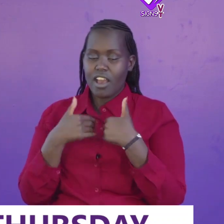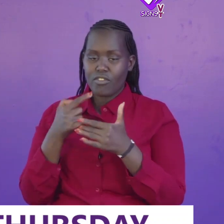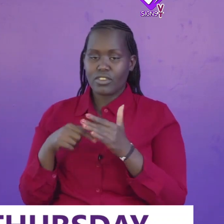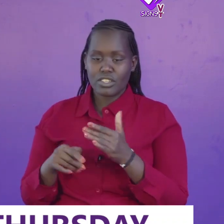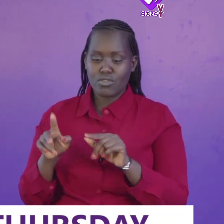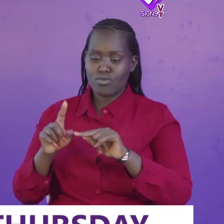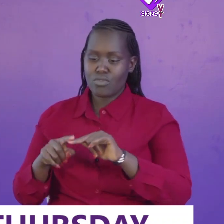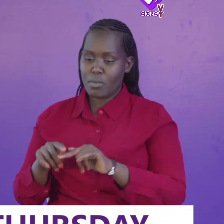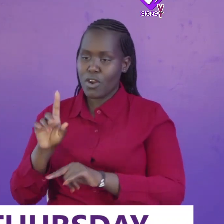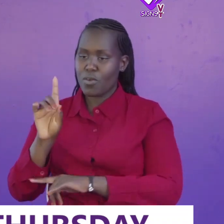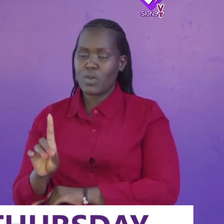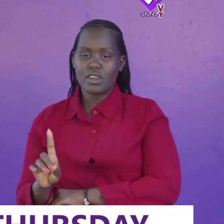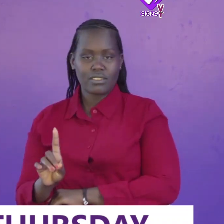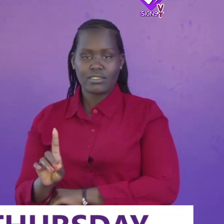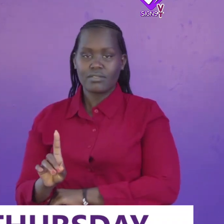moja.